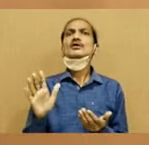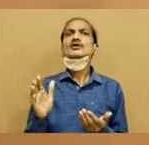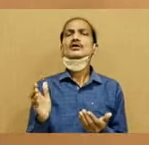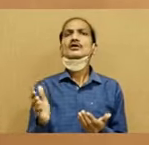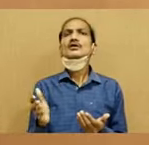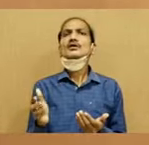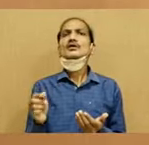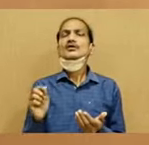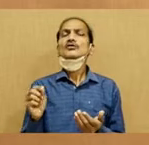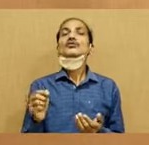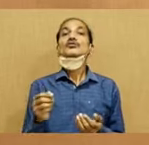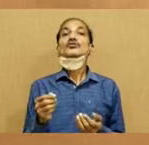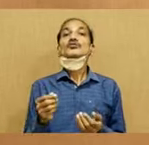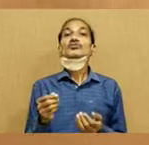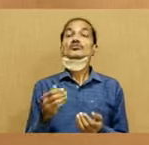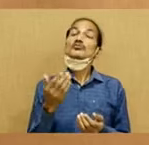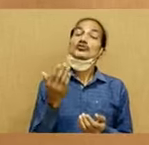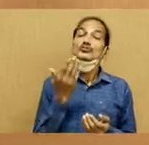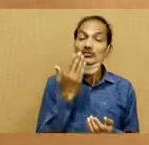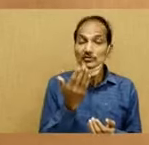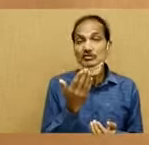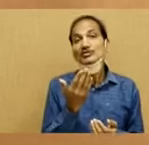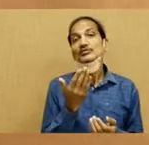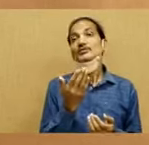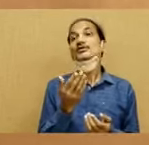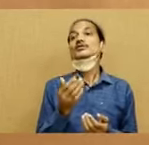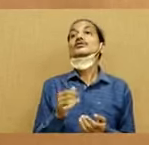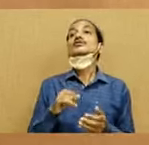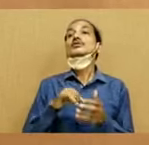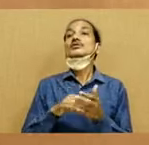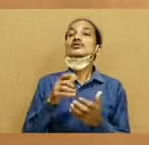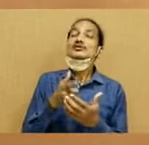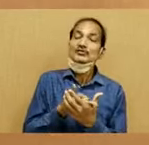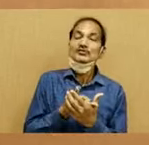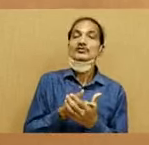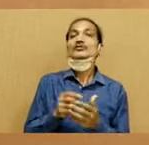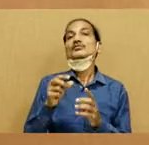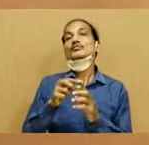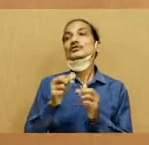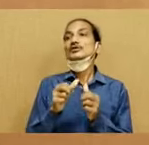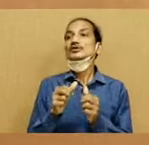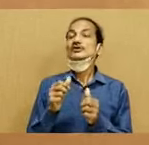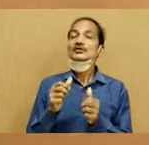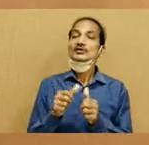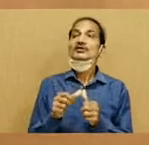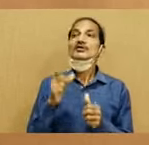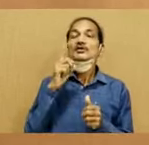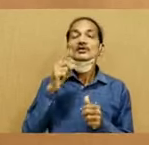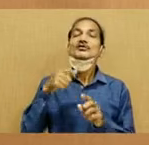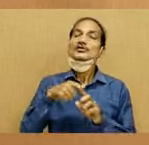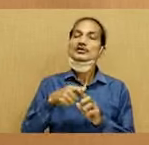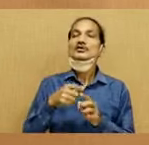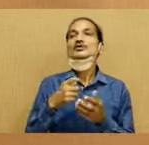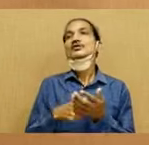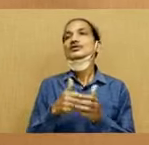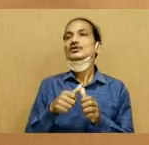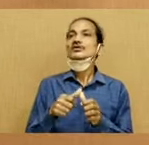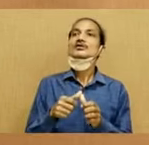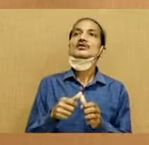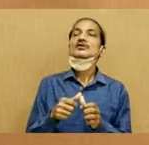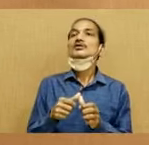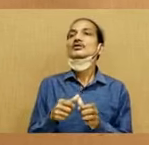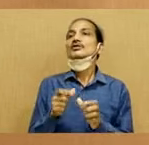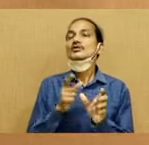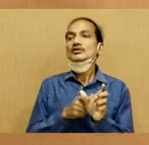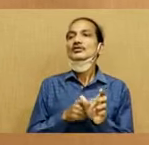ବହୁତ ବହୁତ ଧନ୍ୟବାଦ ଶ୍ରୀଯୁକ୍ତ ପାଇକରାୟ। ମୁଁ ତ କହିବି ଯେ ଆମକୁ ଯଦିଓ ବାହାର ରାଜ୍ୟ